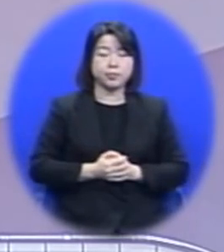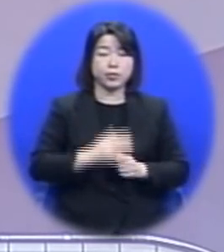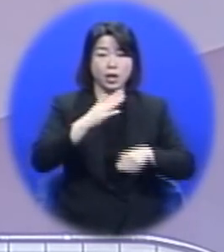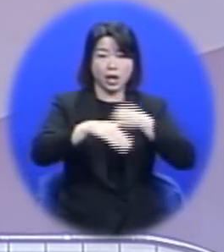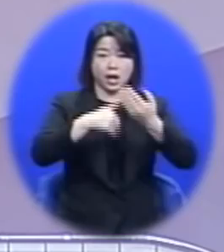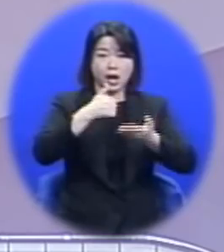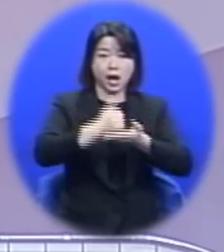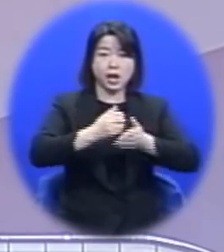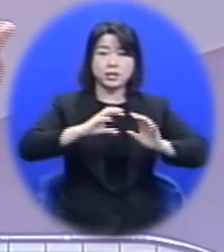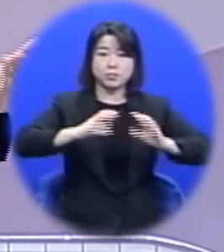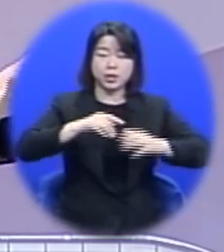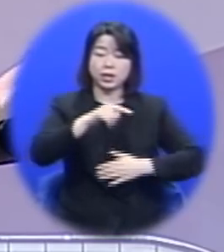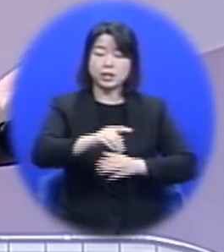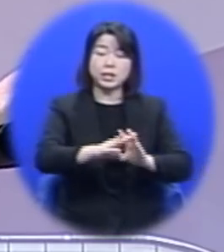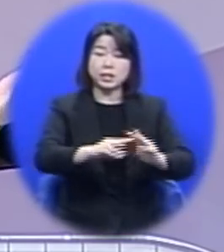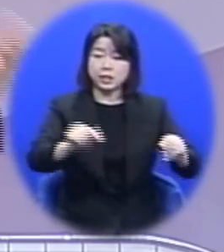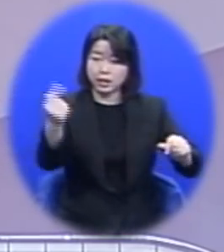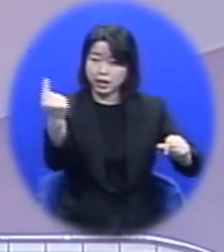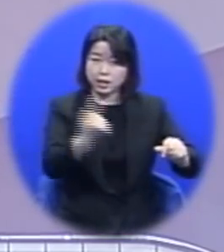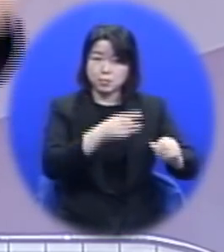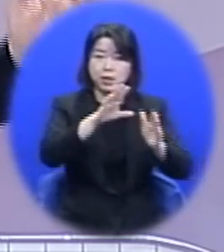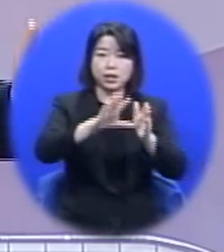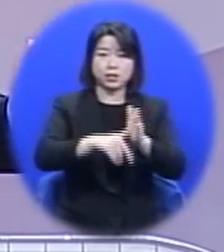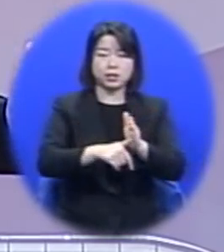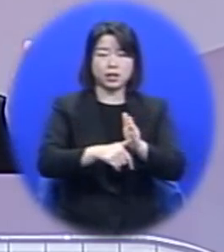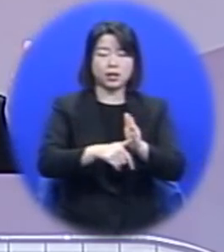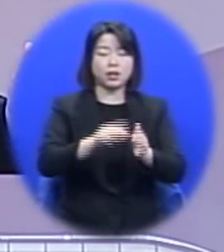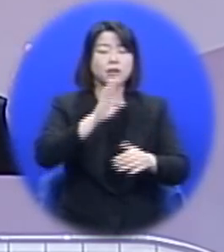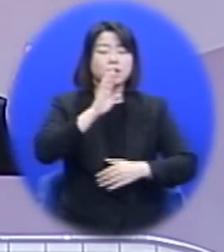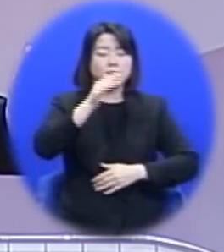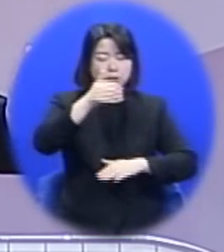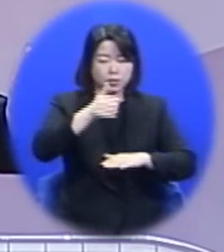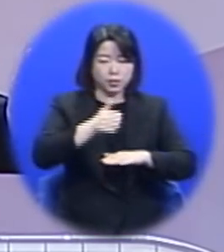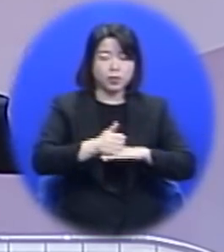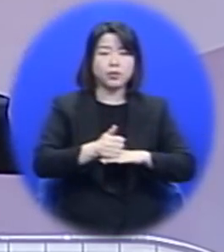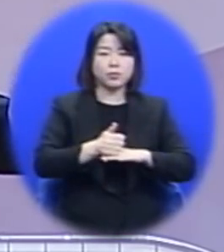하나님의 나라가 이 땅에 임하게 될 때에 비로소 전쟁이 그칩니다.